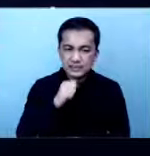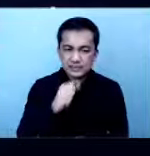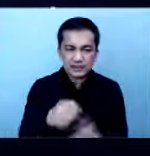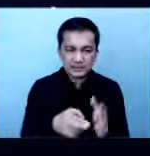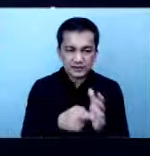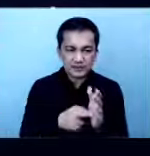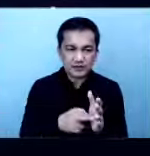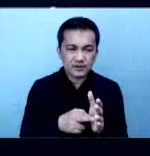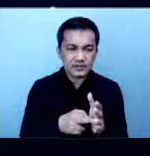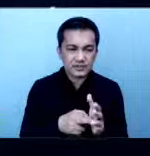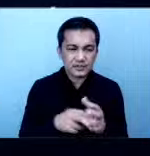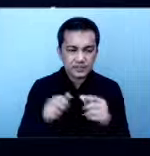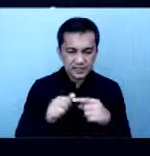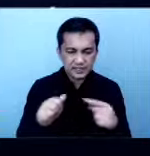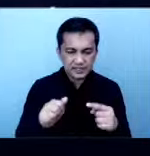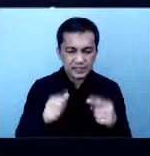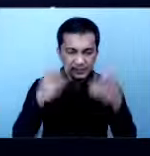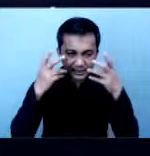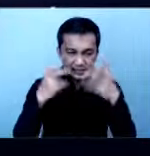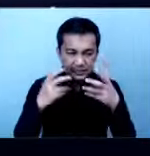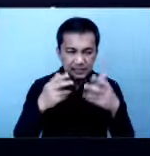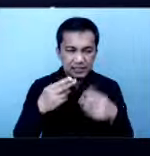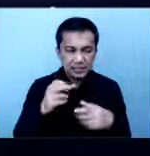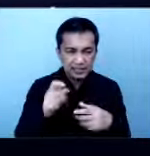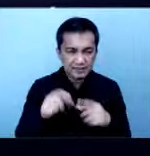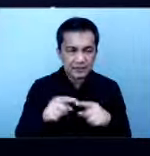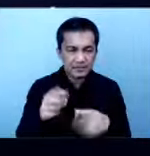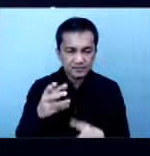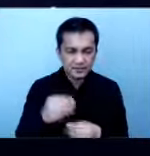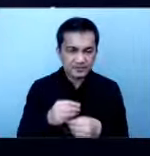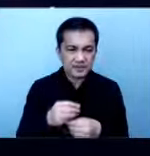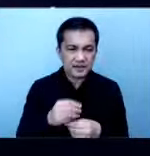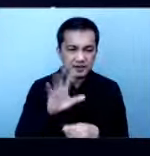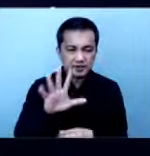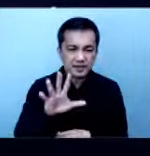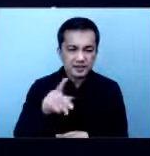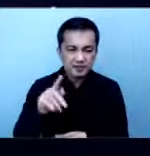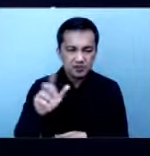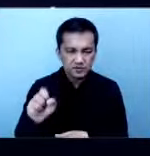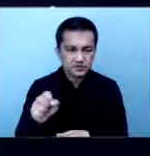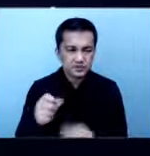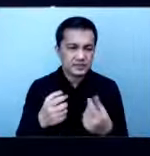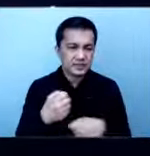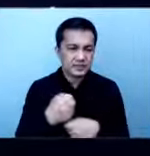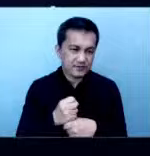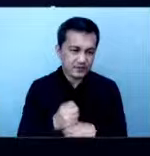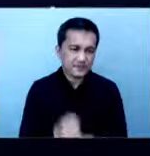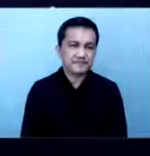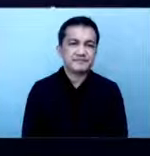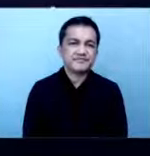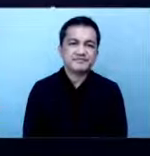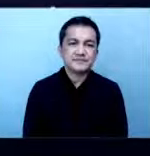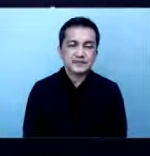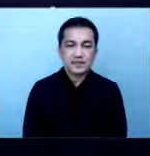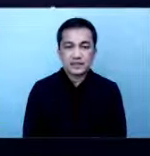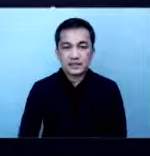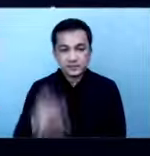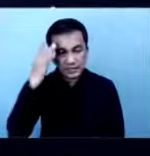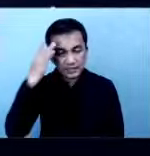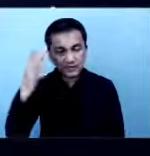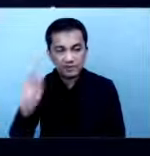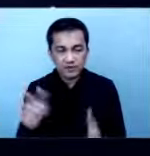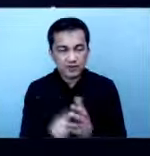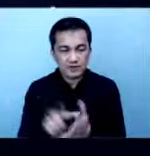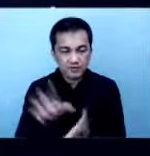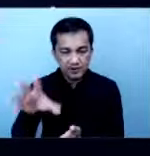mga anti-cheating hat. Pero may dagdag 5 points daw sa mga gagawa. Bukod sa aral na bawal mangopya, gusto rin